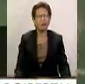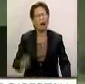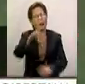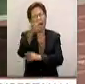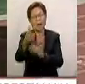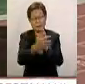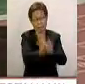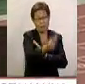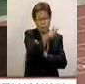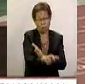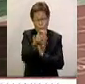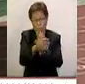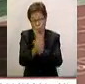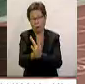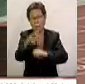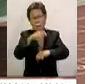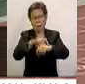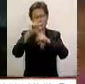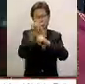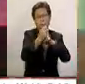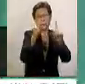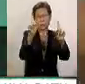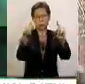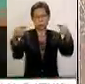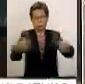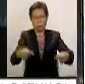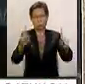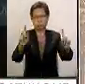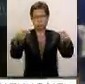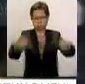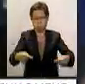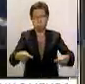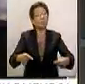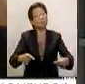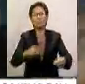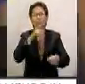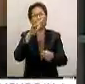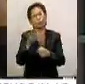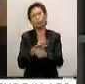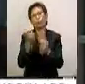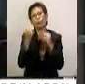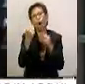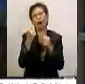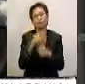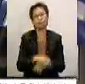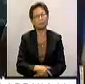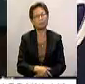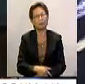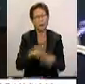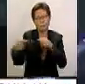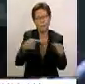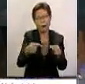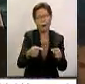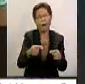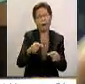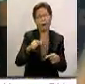lain, kemahiran individu ketika situasi satu lawan satu jelas masih belum cukup mantap secara keseluruhannya. Perlawanan